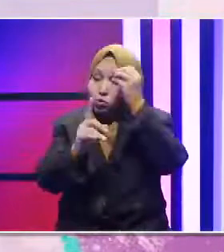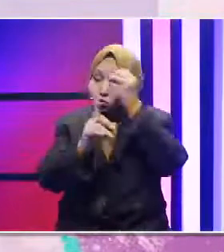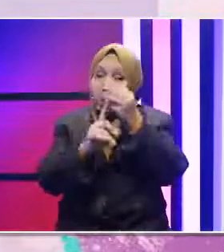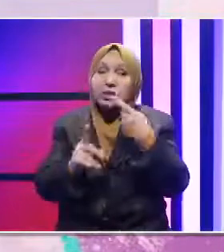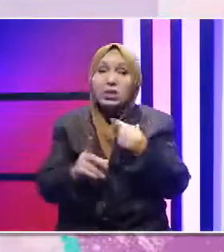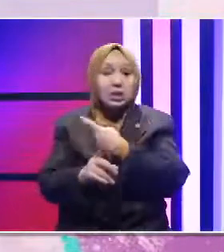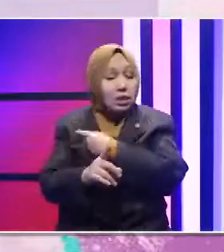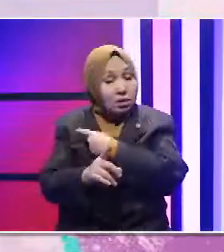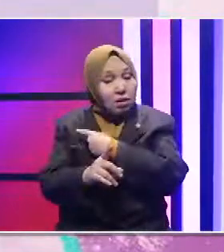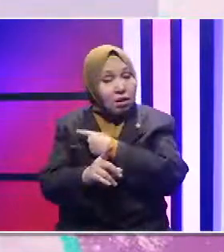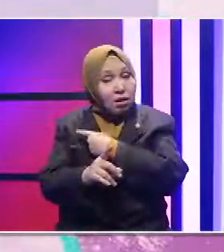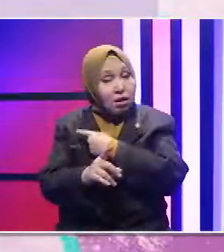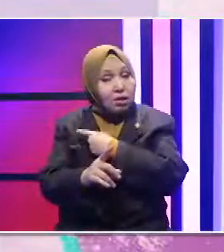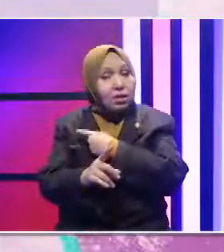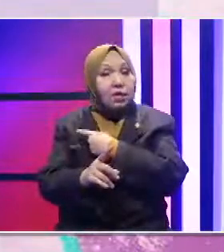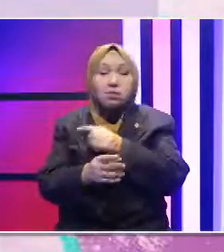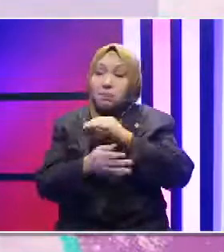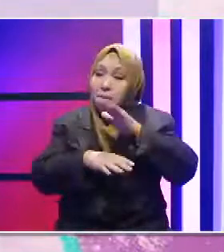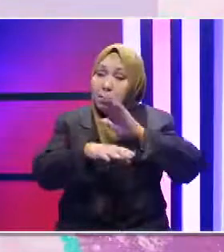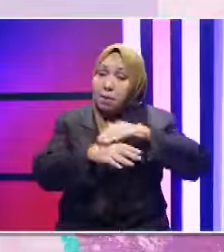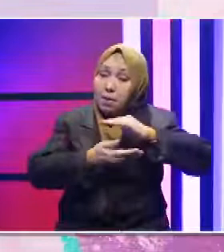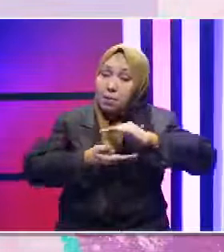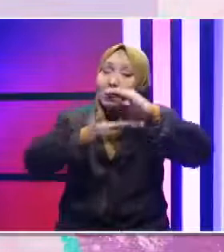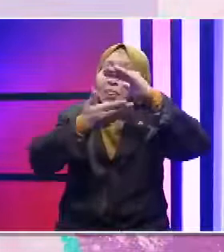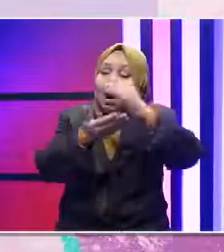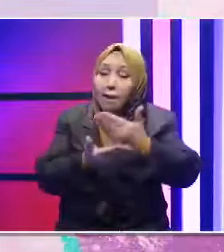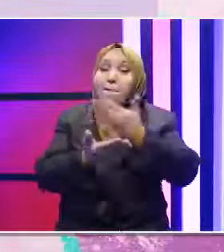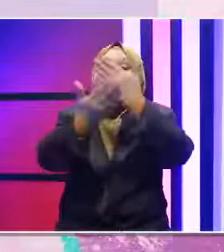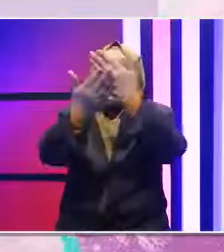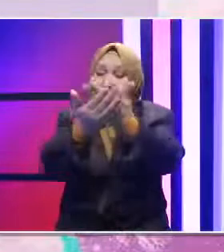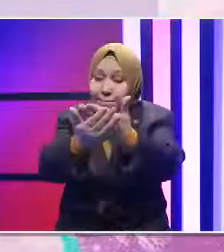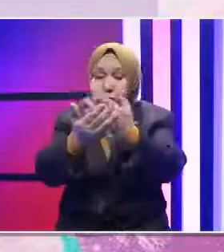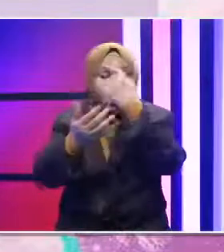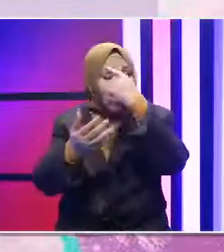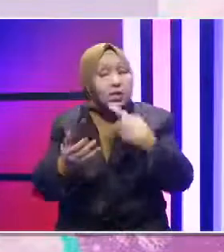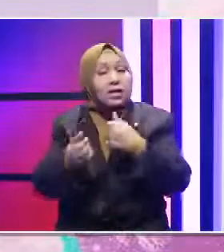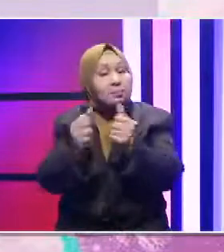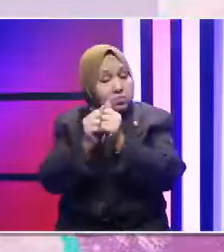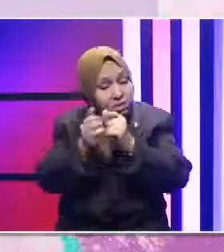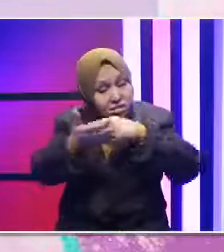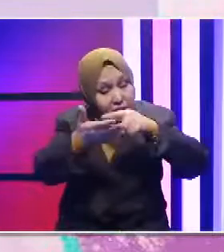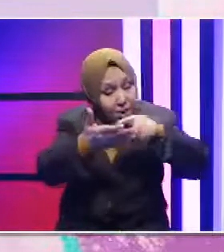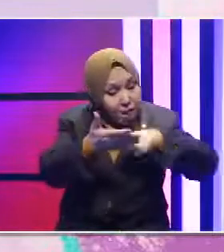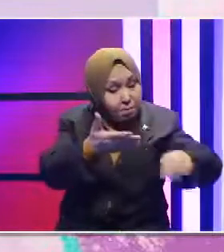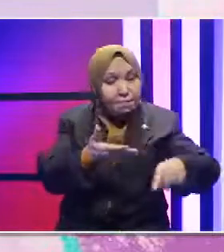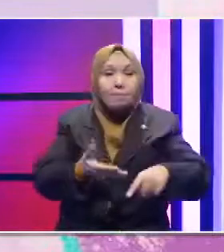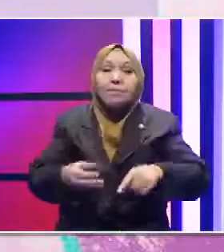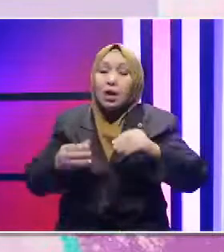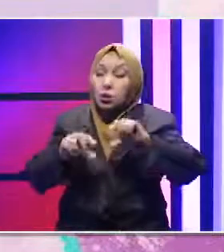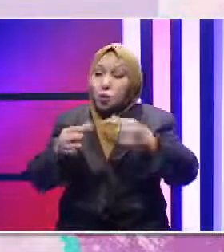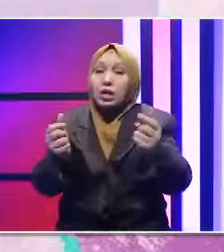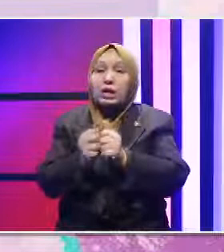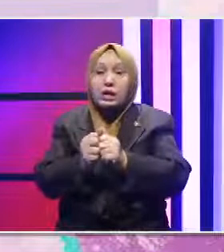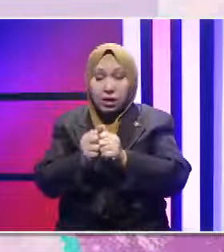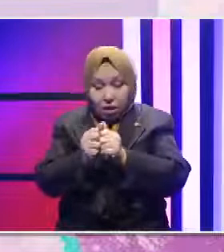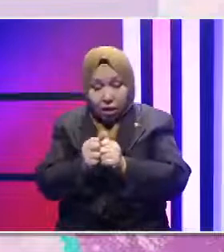ataupun apa ni, saranan kita untuk kita sama-sama baca Al-Quran ataupun semak Al-Quran dengan guru. Mudah-mudahan ada sesi-sesi